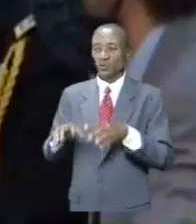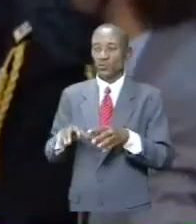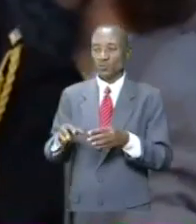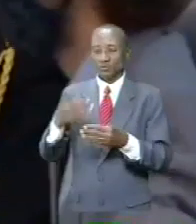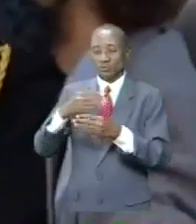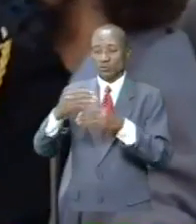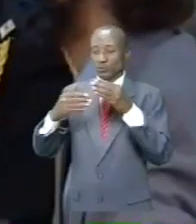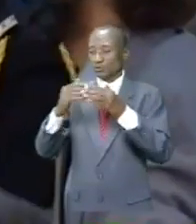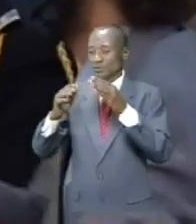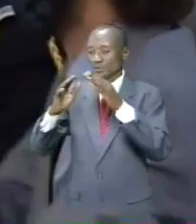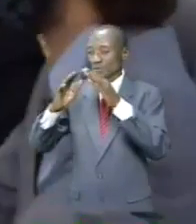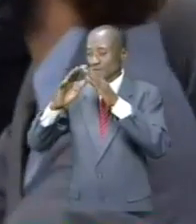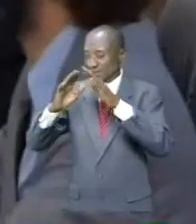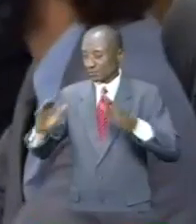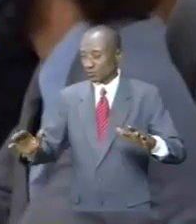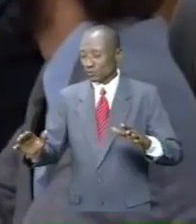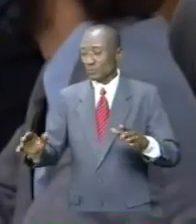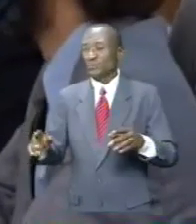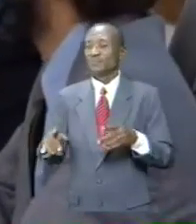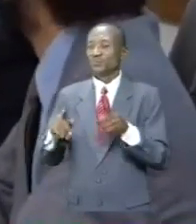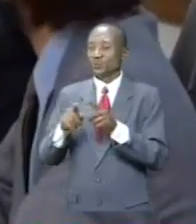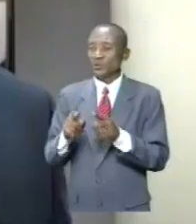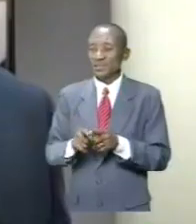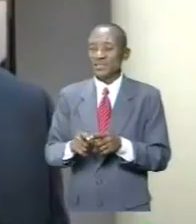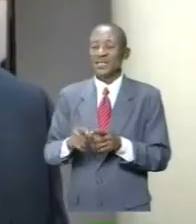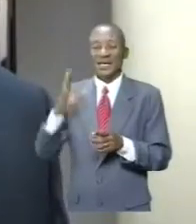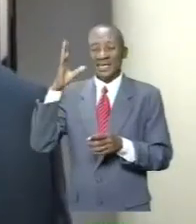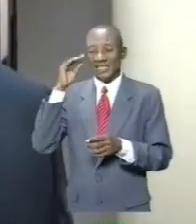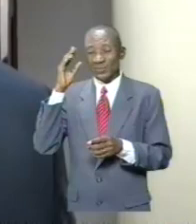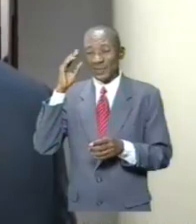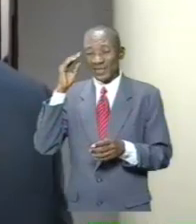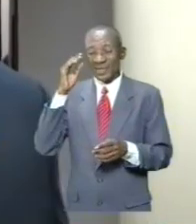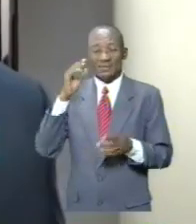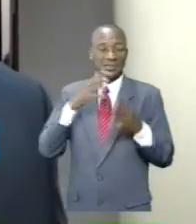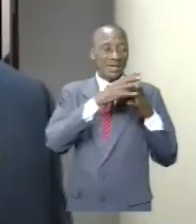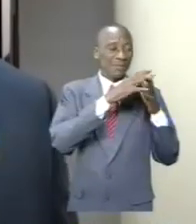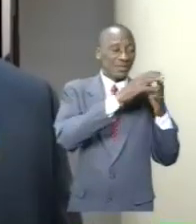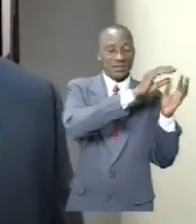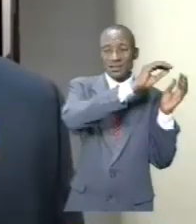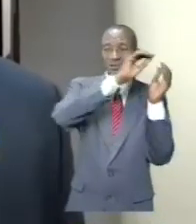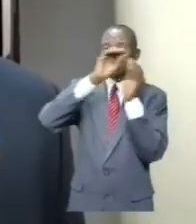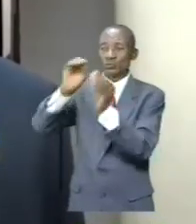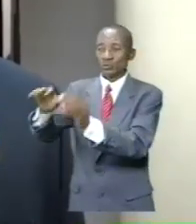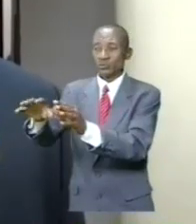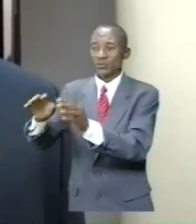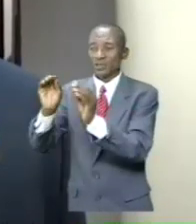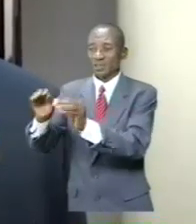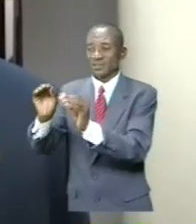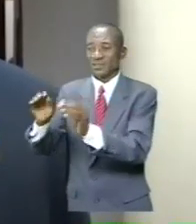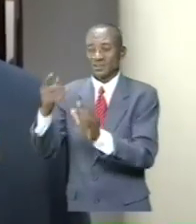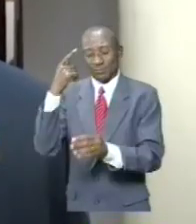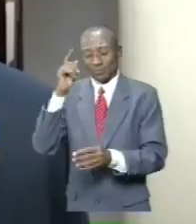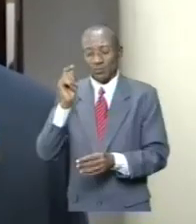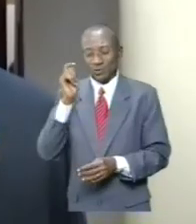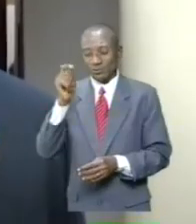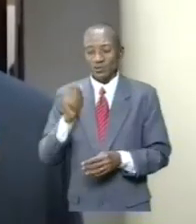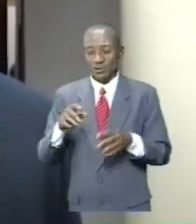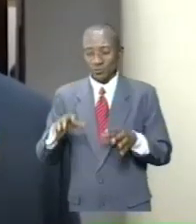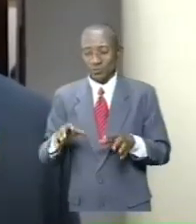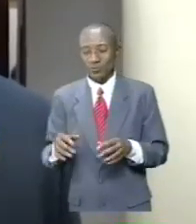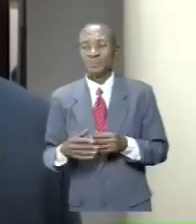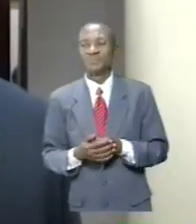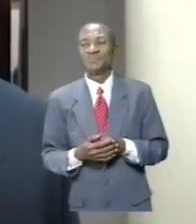dans l'échange d'expériences. L'intérêt mutuel entre les deux pays, entre les deux en matière de